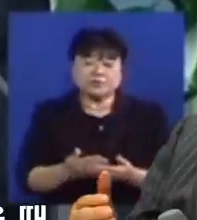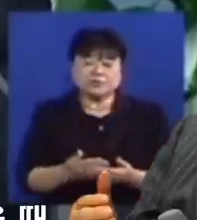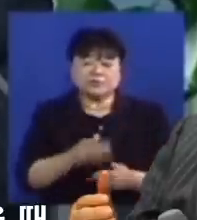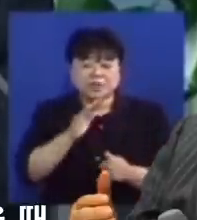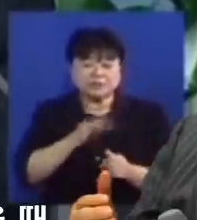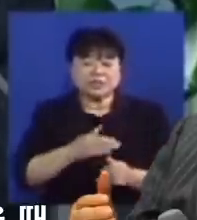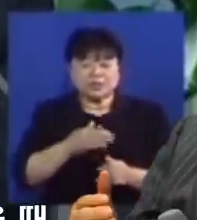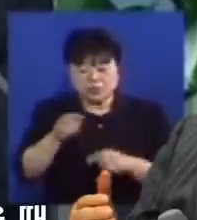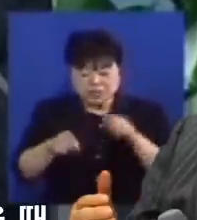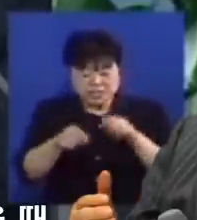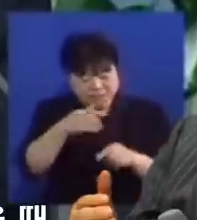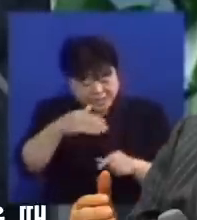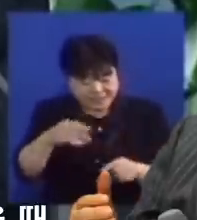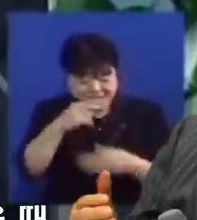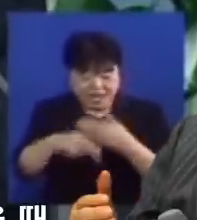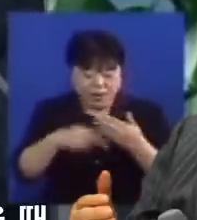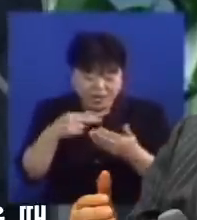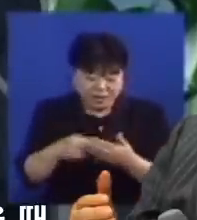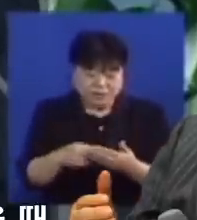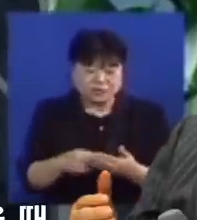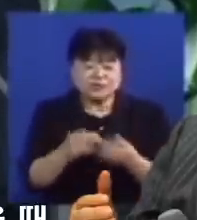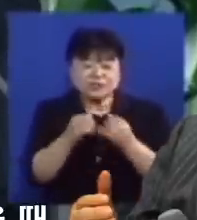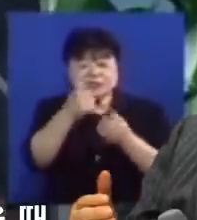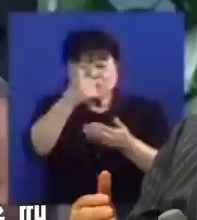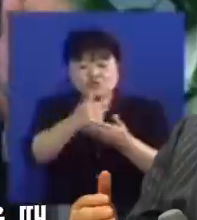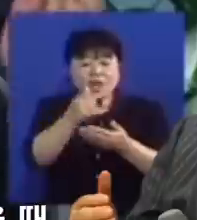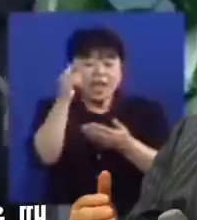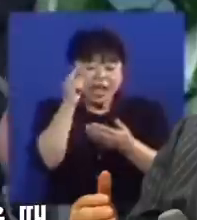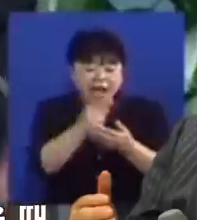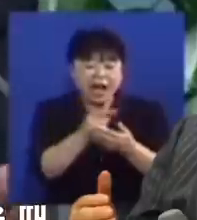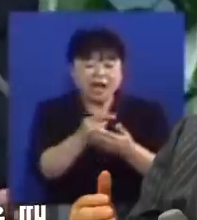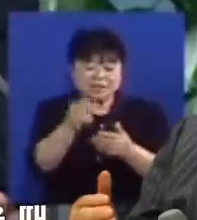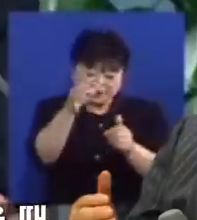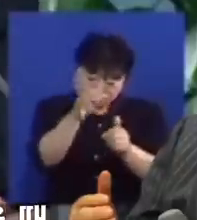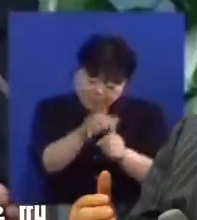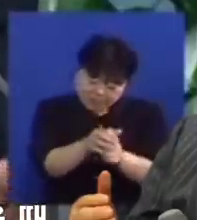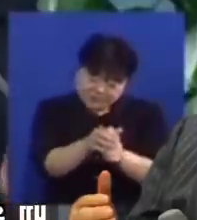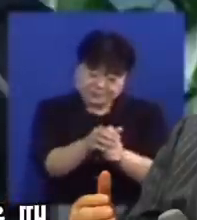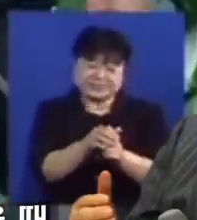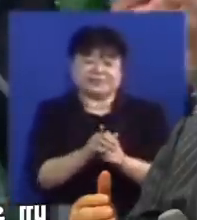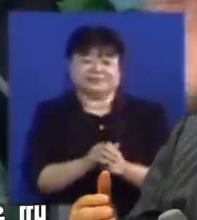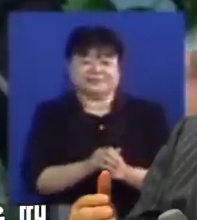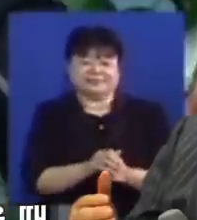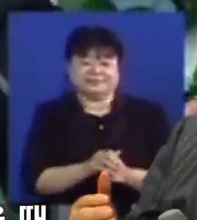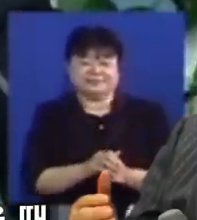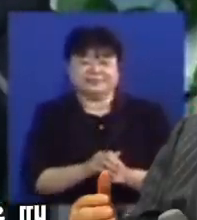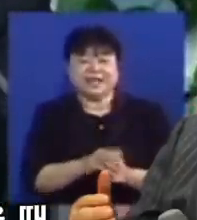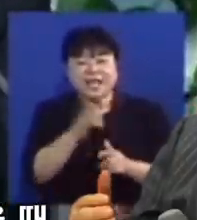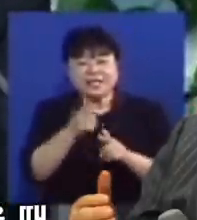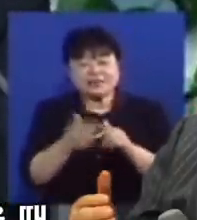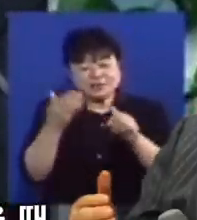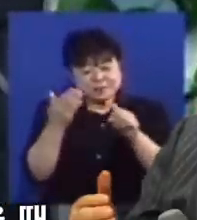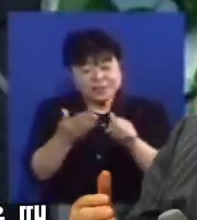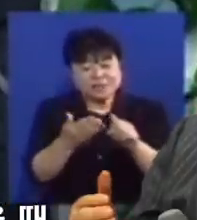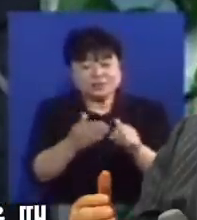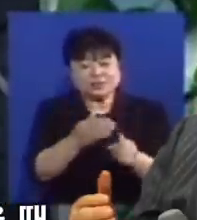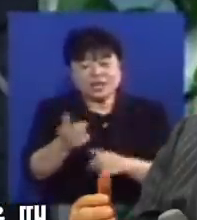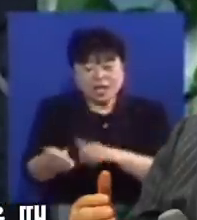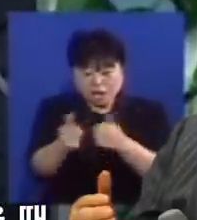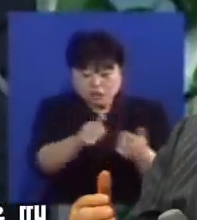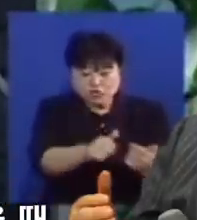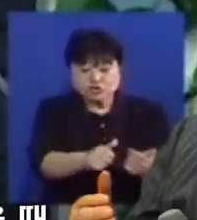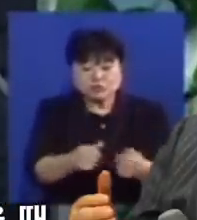제 길로 갔거늘 야훼께서는 우리 무리의 죄악을 저에게 담당시겠다. 바로 이 예수님께서 우리의